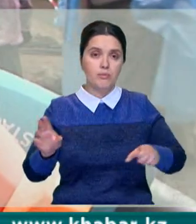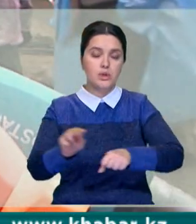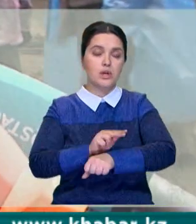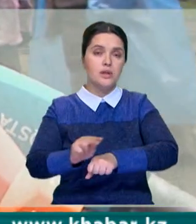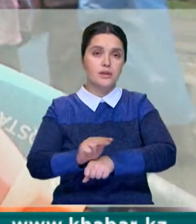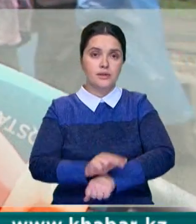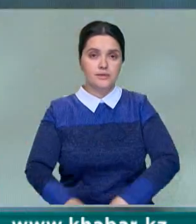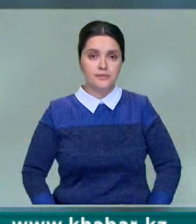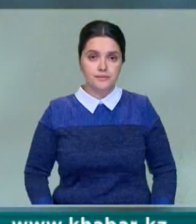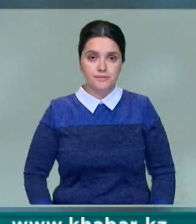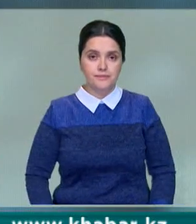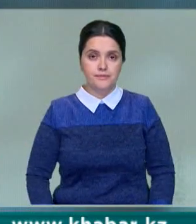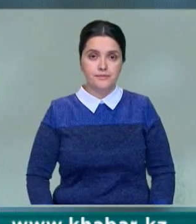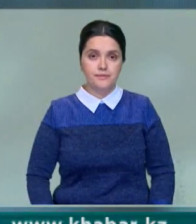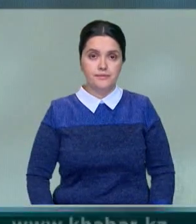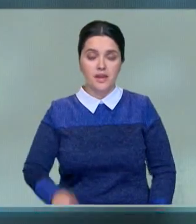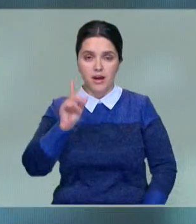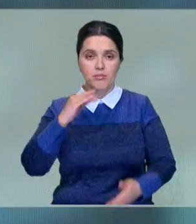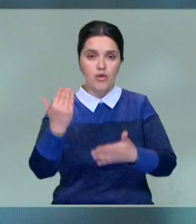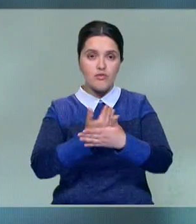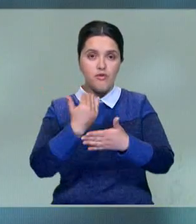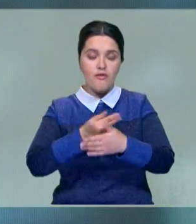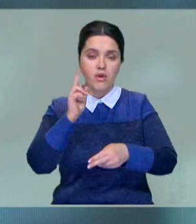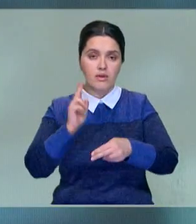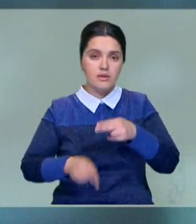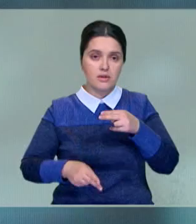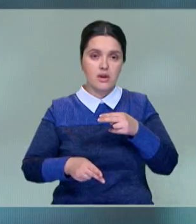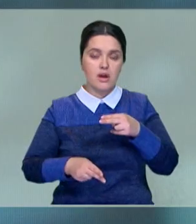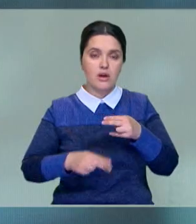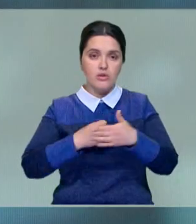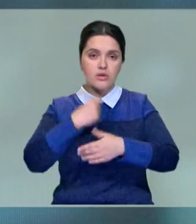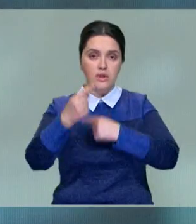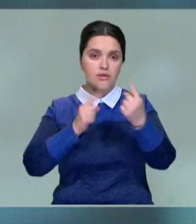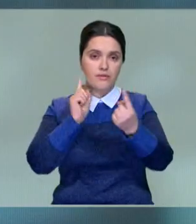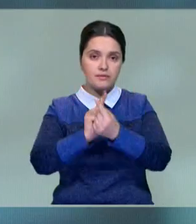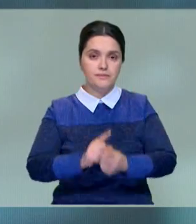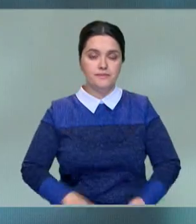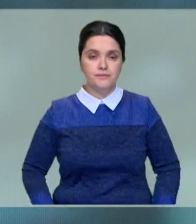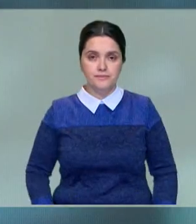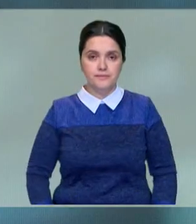реконструирована. Наш выпуск завершен. Далее прогноз погоды. До свидания.